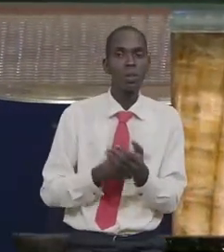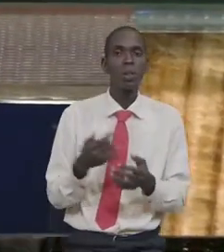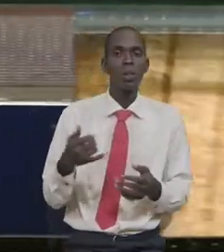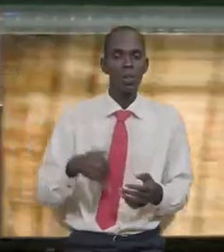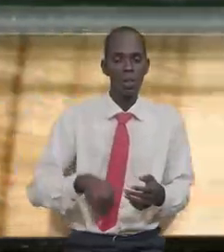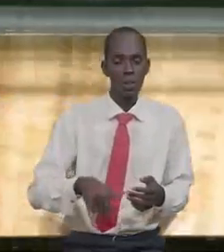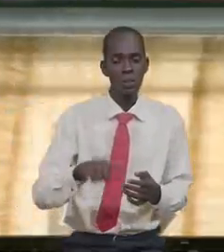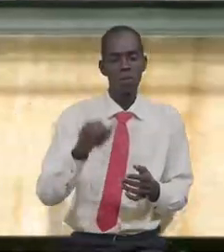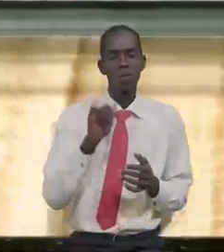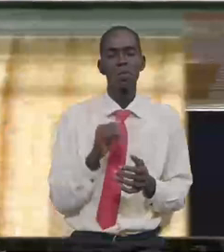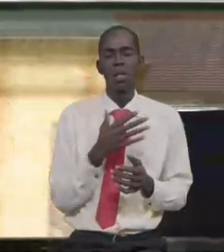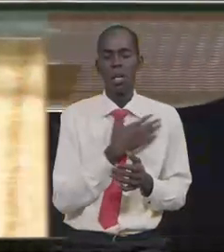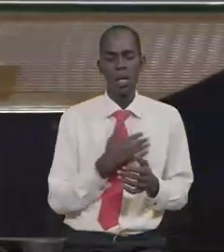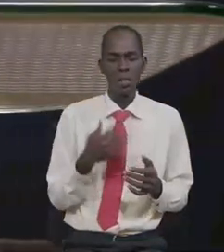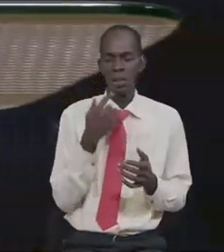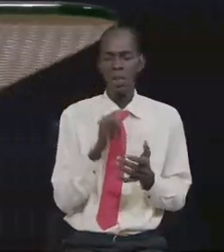continuer.